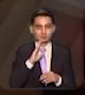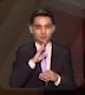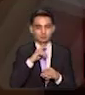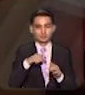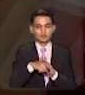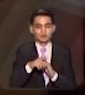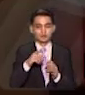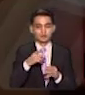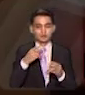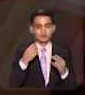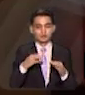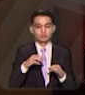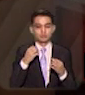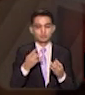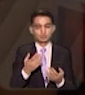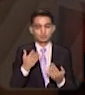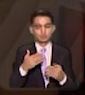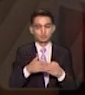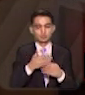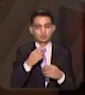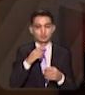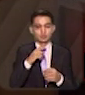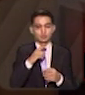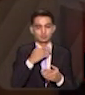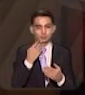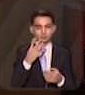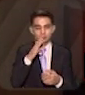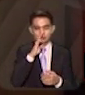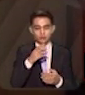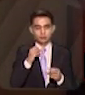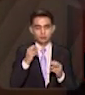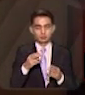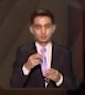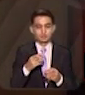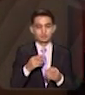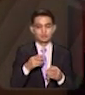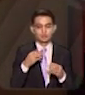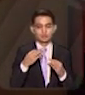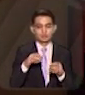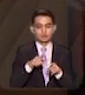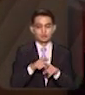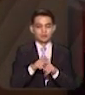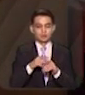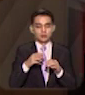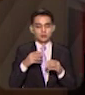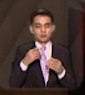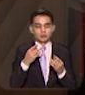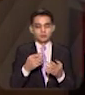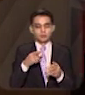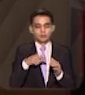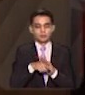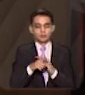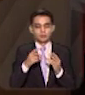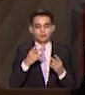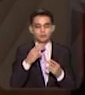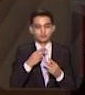дейді. Деньги эти будут все, то есть если на квартиру хватит ребенку, то естественно будет куплена та сумма 985 тысяч, которая была дана, плюс